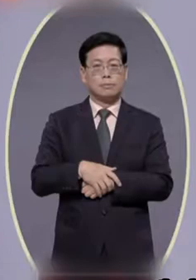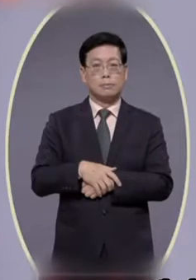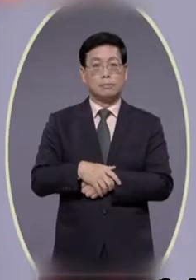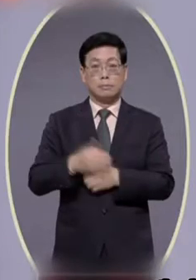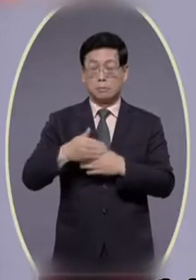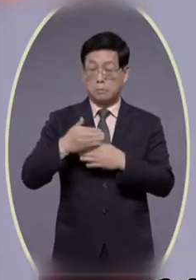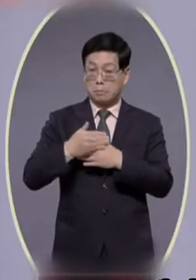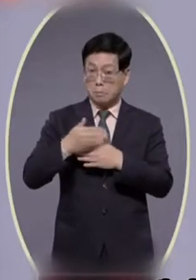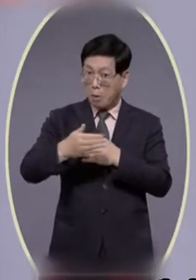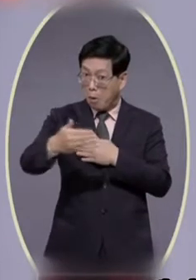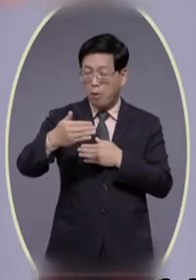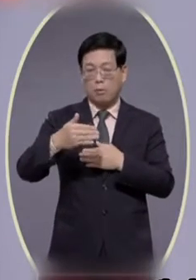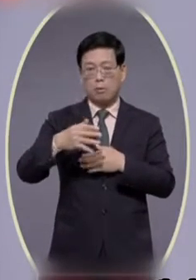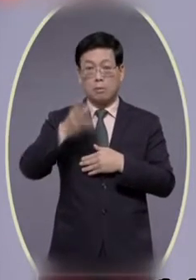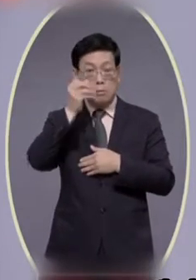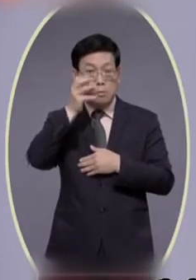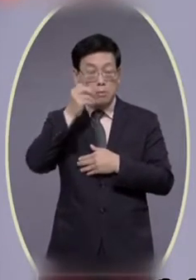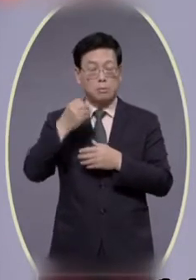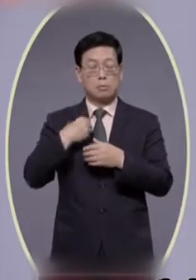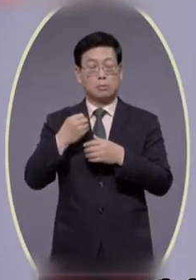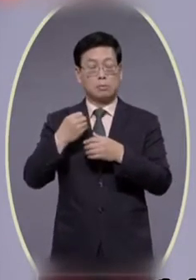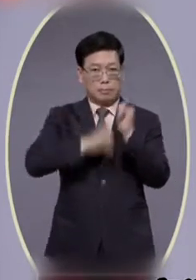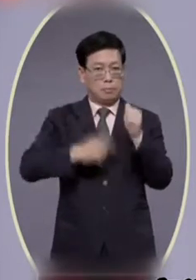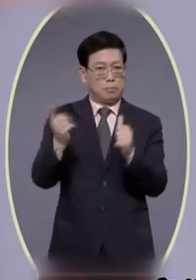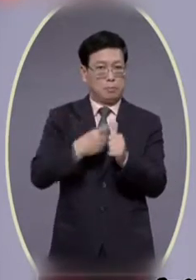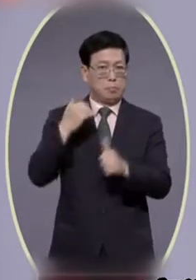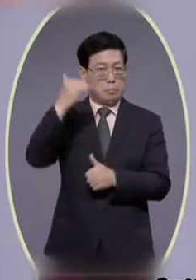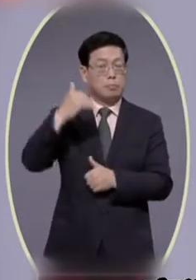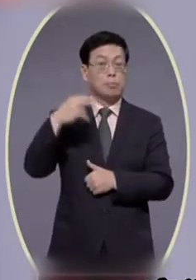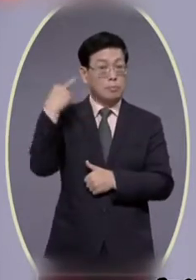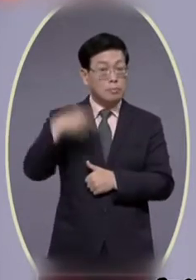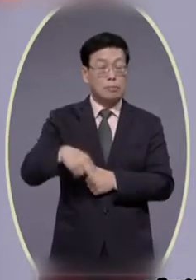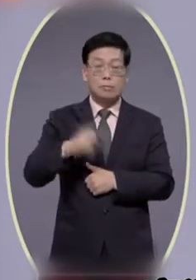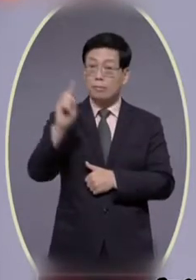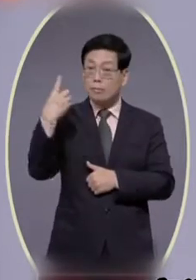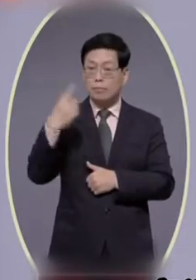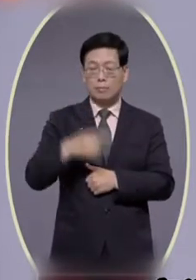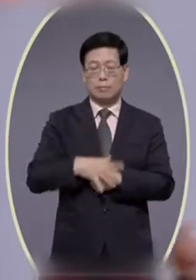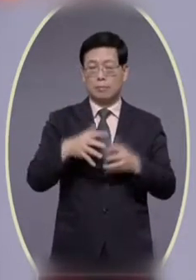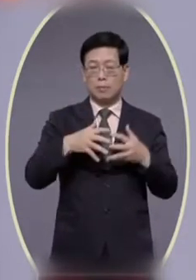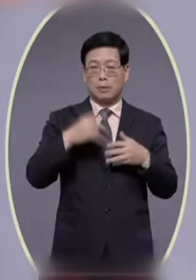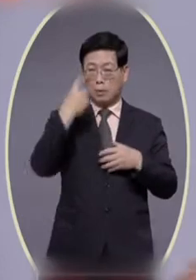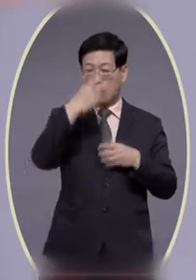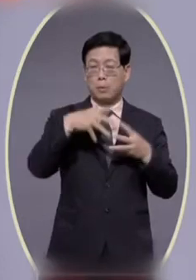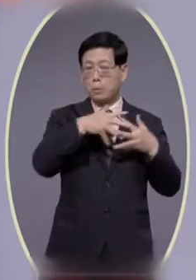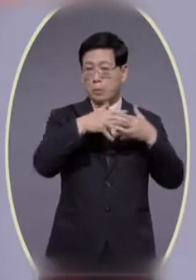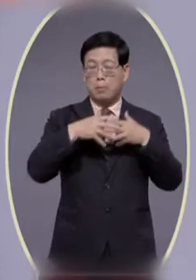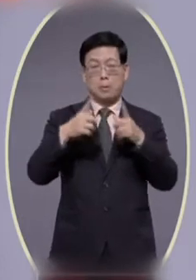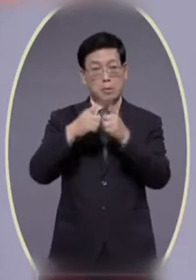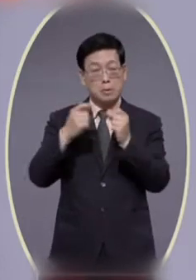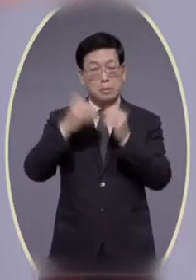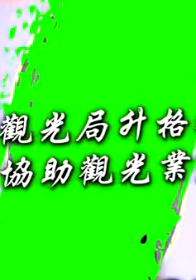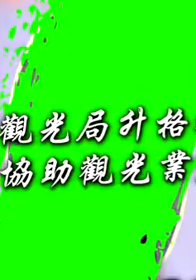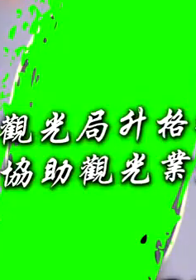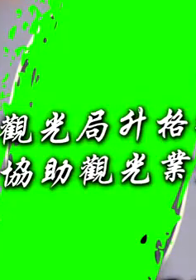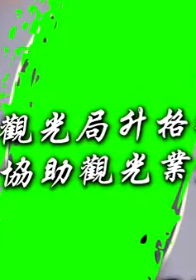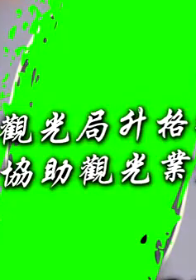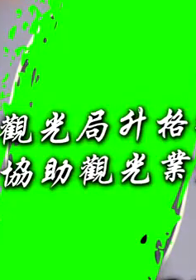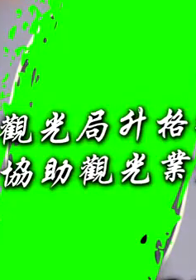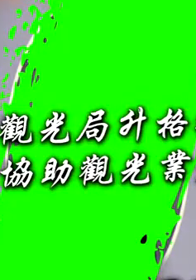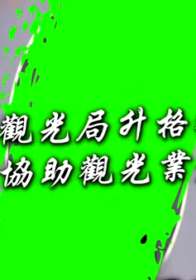我把观光的客源，过往的客源来自欧美日韩，新南向。